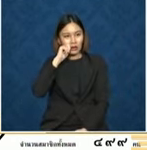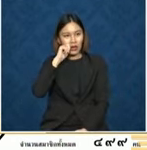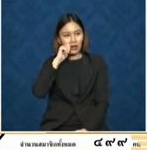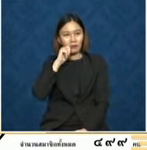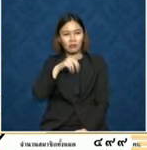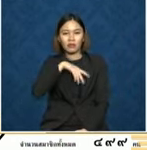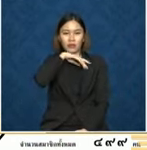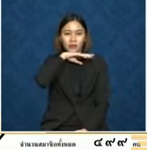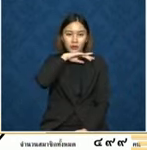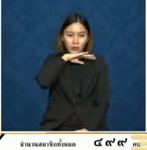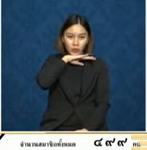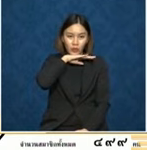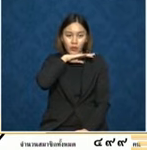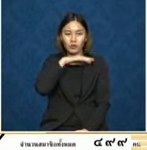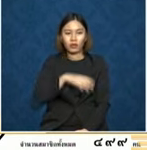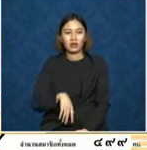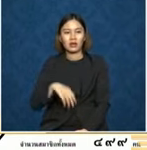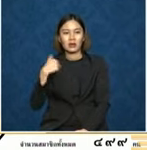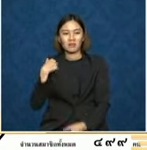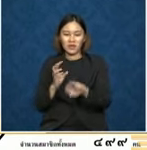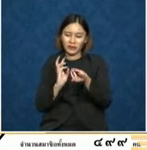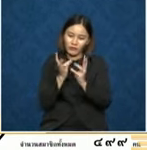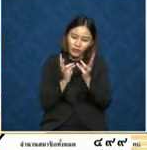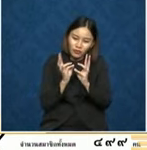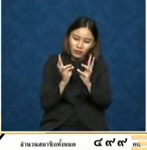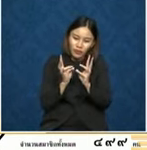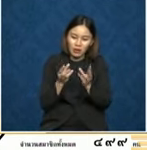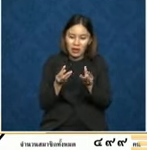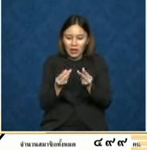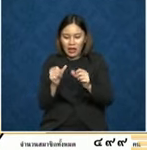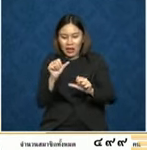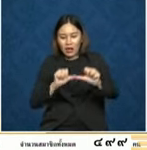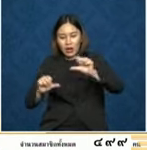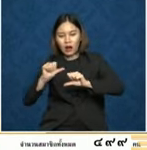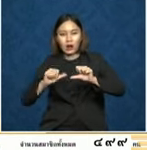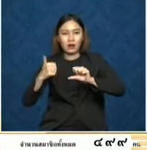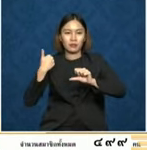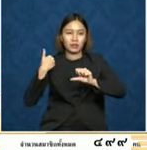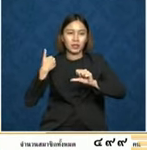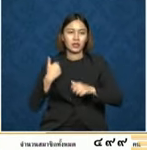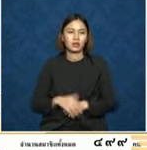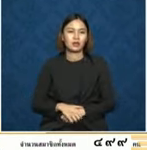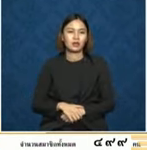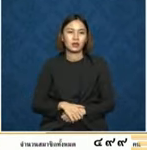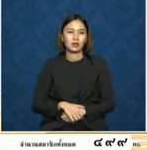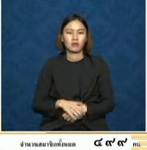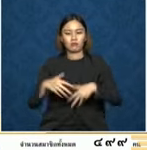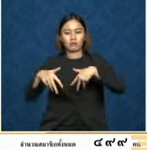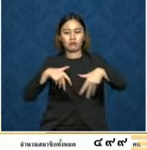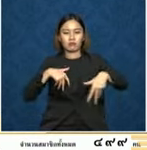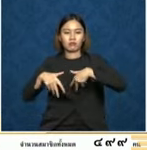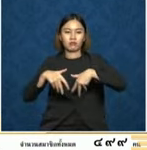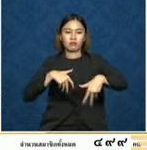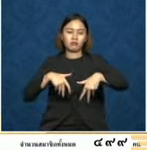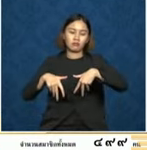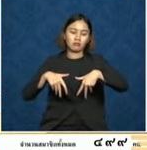สกปรกนะครับมีสิ่งตกค้างมีปุ๋ยมีสารเคมีพี่น้องประชาชนใช้เ